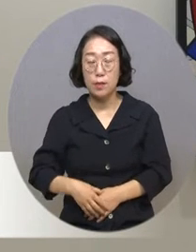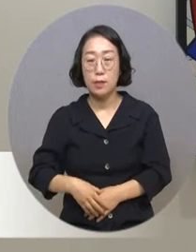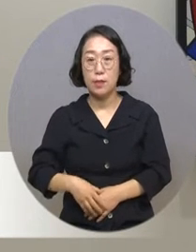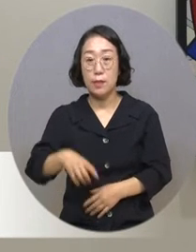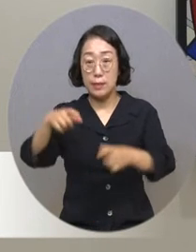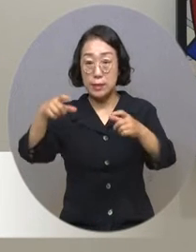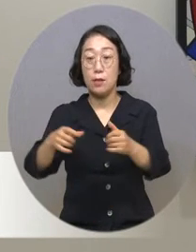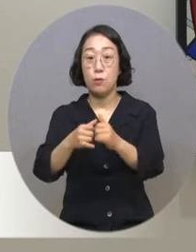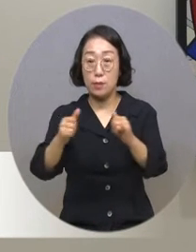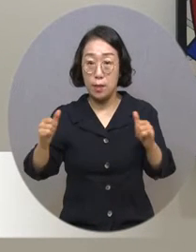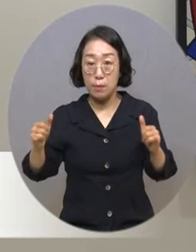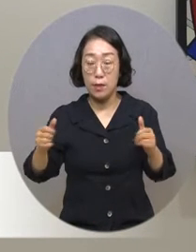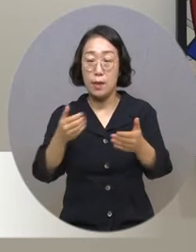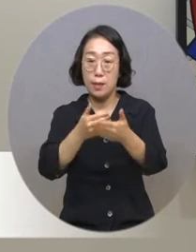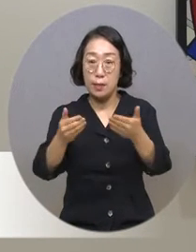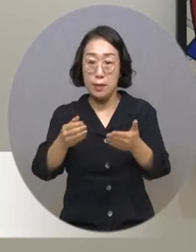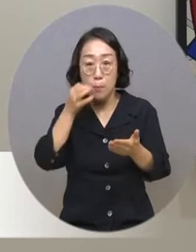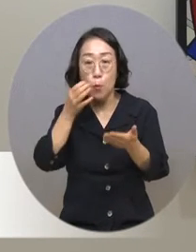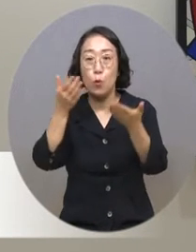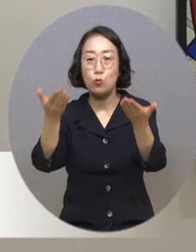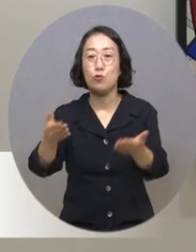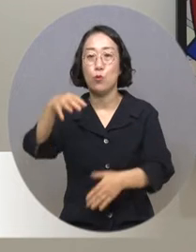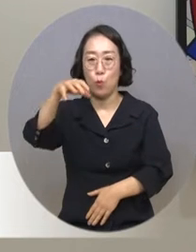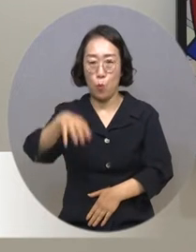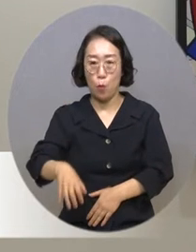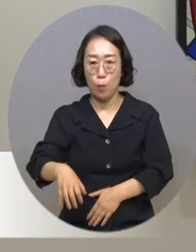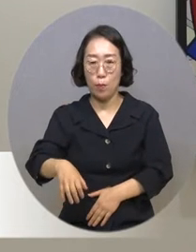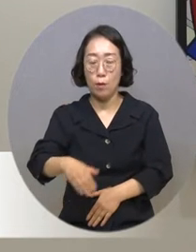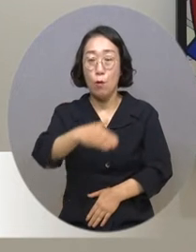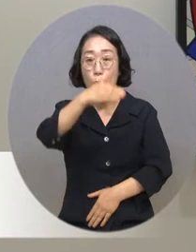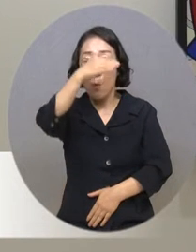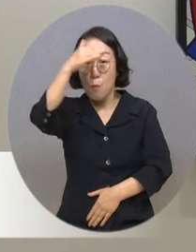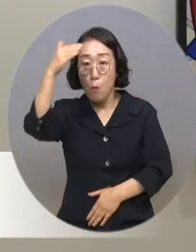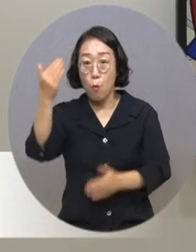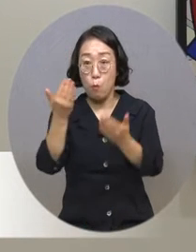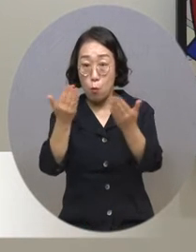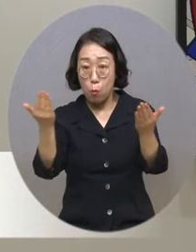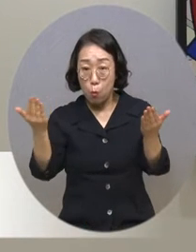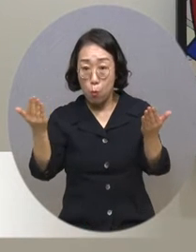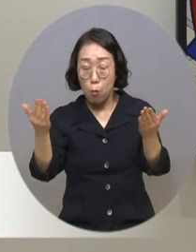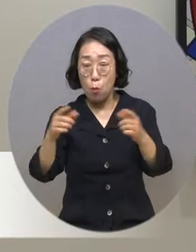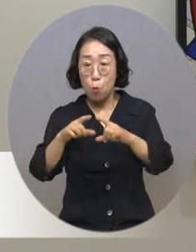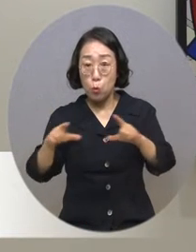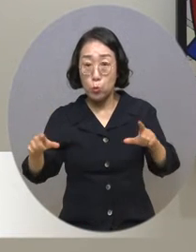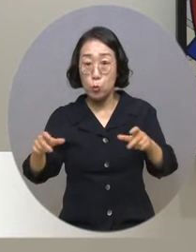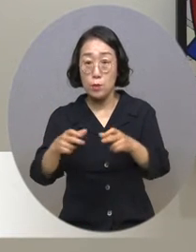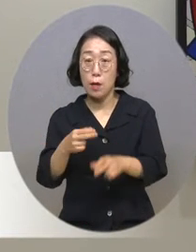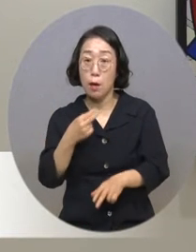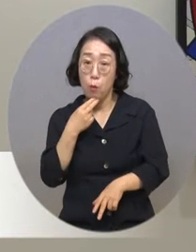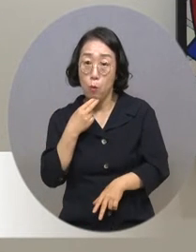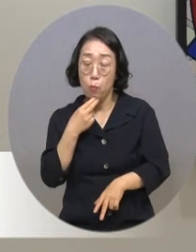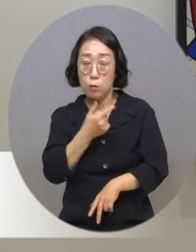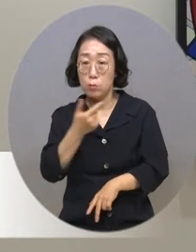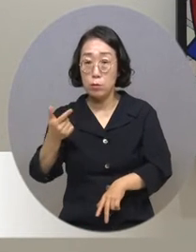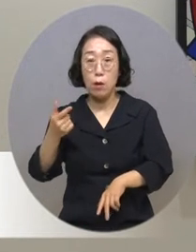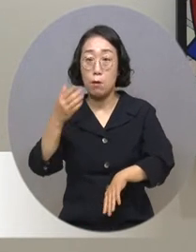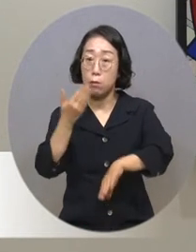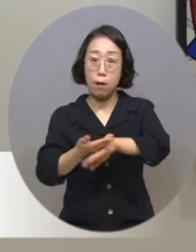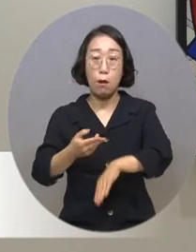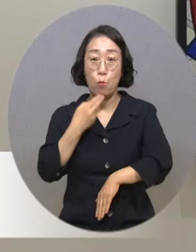작품들을 소개하는 공간 작품들을 보시면 일반인들과 크게 다른 작품이 아닙니다